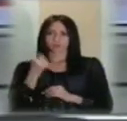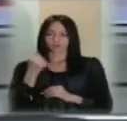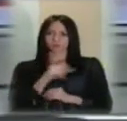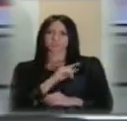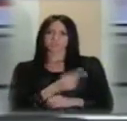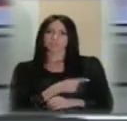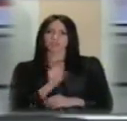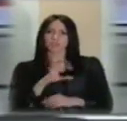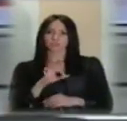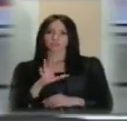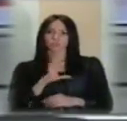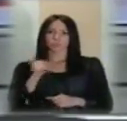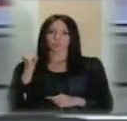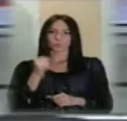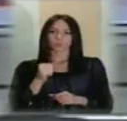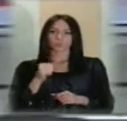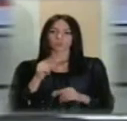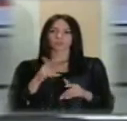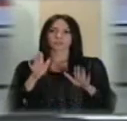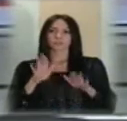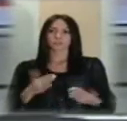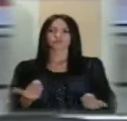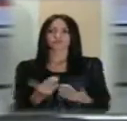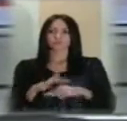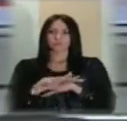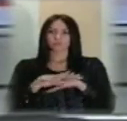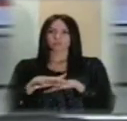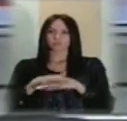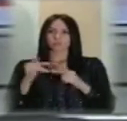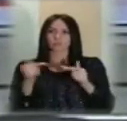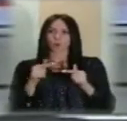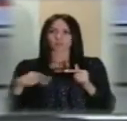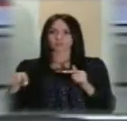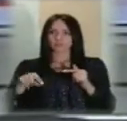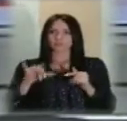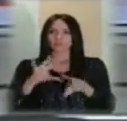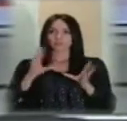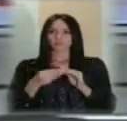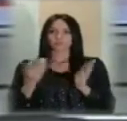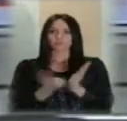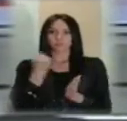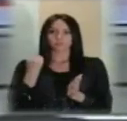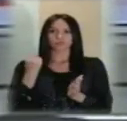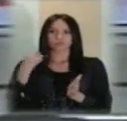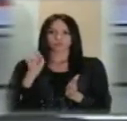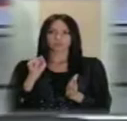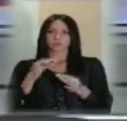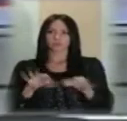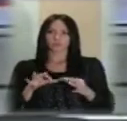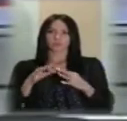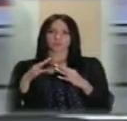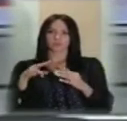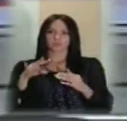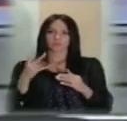по місцях скупчень живої сили противника, що в підсумку дозволило визволити Лисичанськ. О 22-20 24 липня